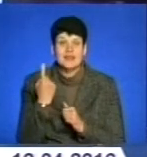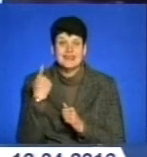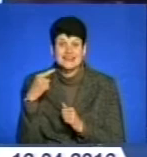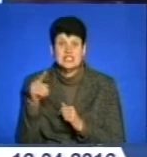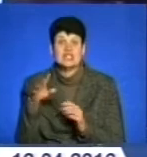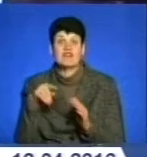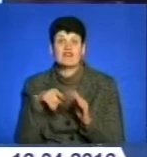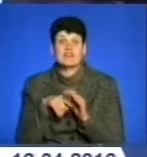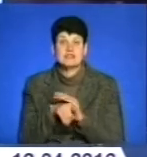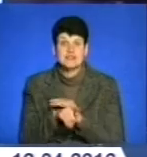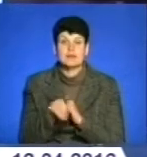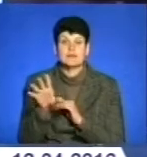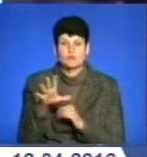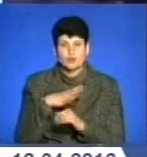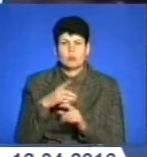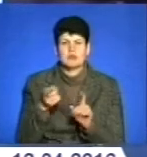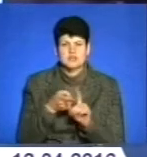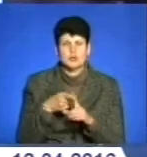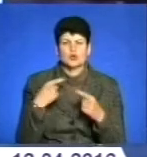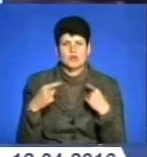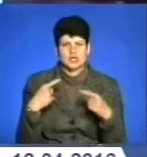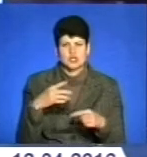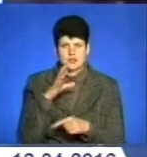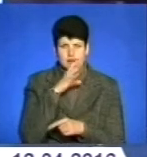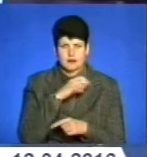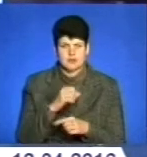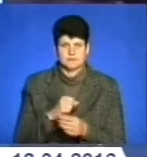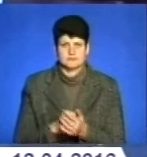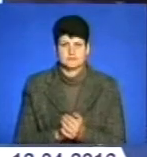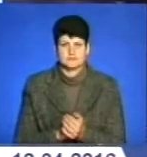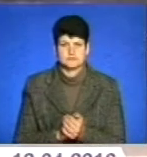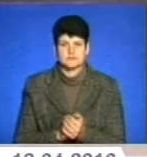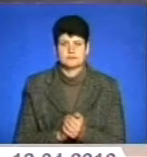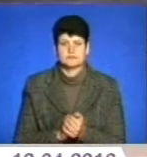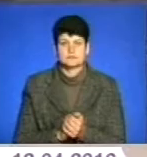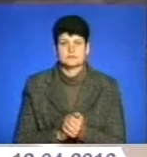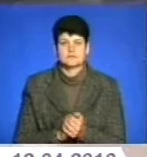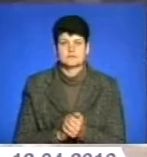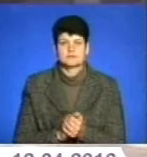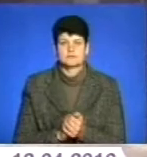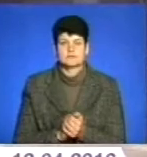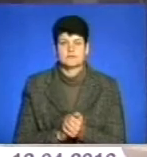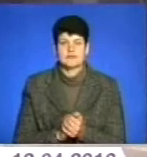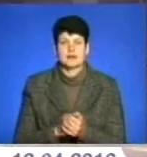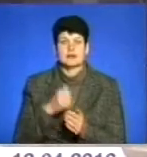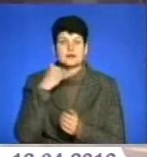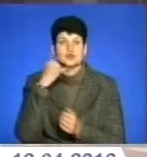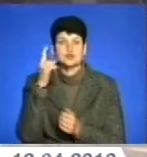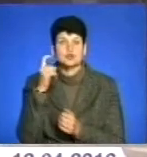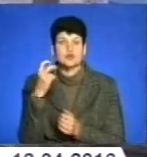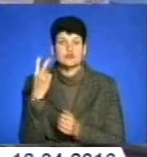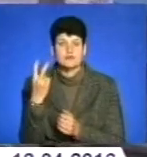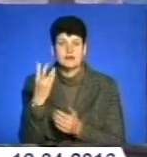правоохоронців, і, ймовірно, він був причетний і до інших злочинів. Більше у сюжеті. На лінію 102 надійшло повідомлення